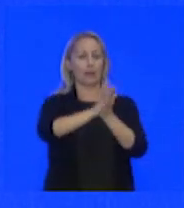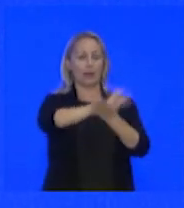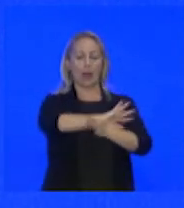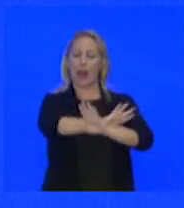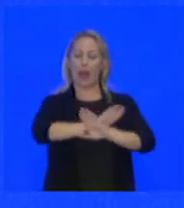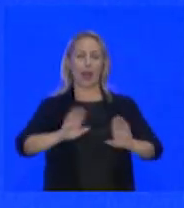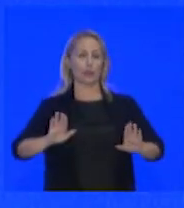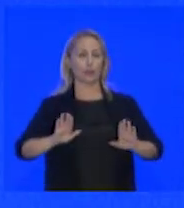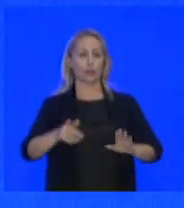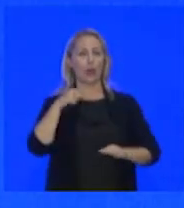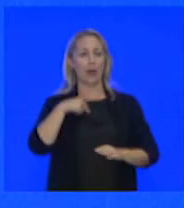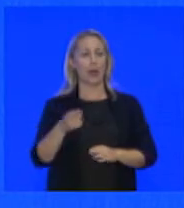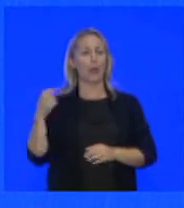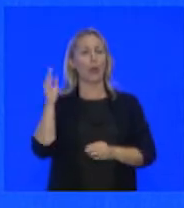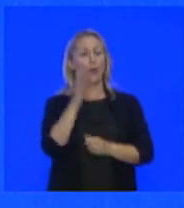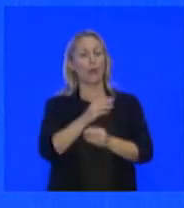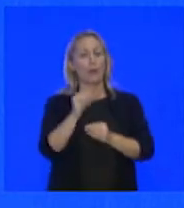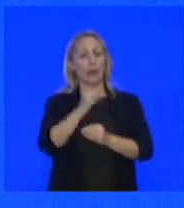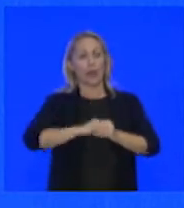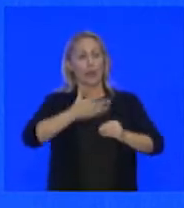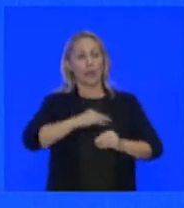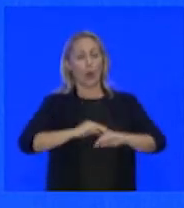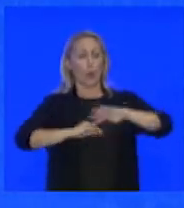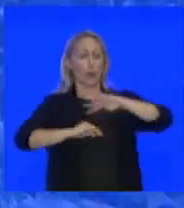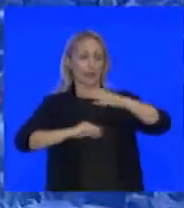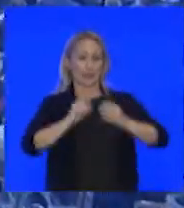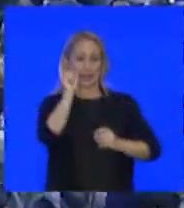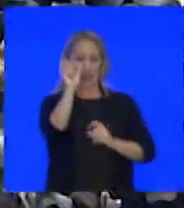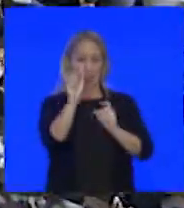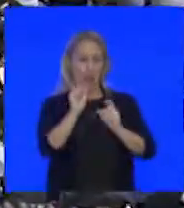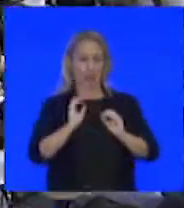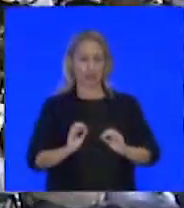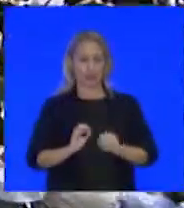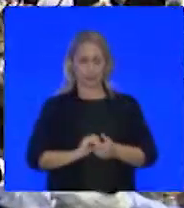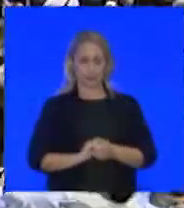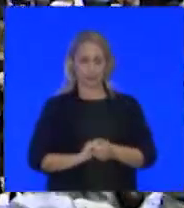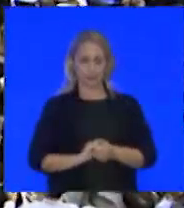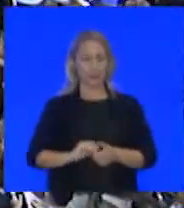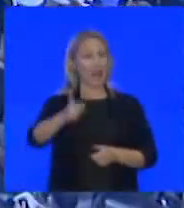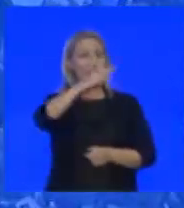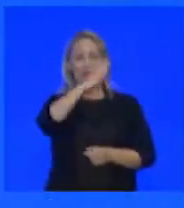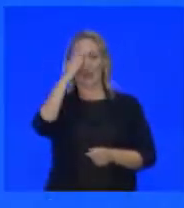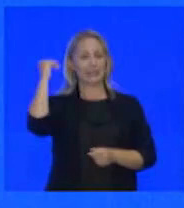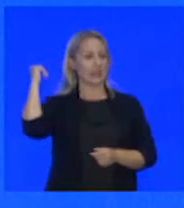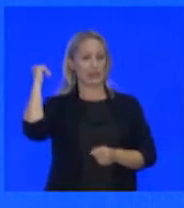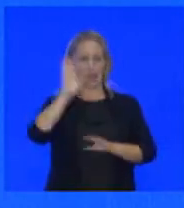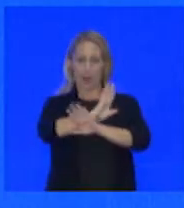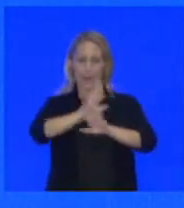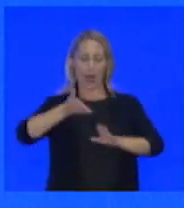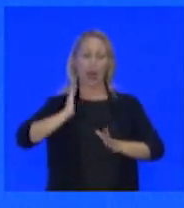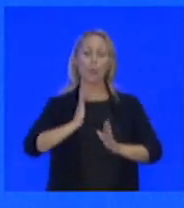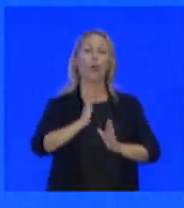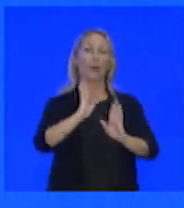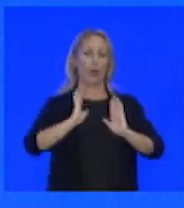Και θα περιοριστώ μόνο σε 4 λέξεις που συμπυκνώνουν την πολιτική μας. Δεν ξεχνάμε, αλλά προχωράμε.